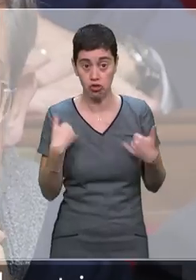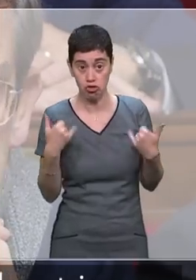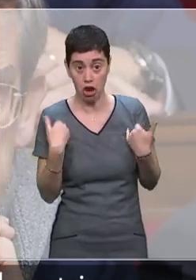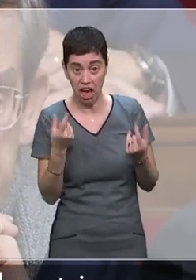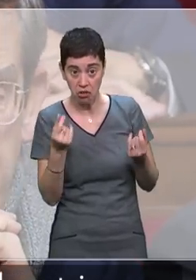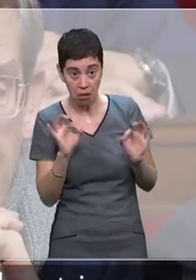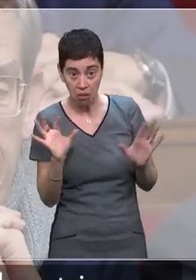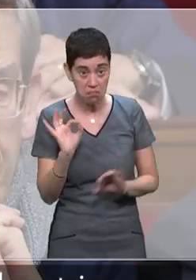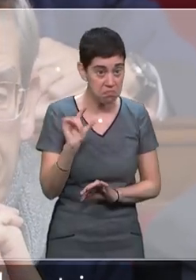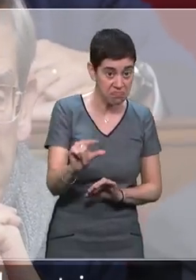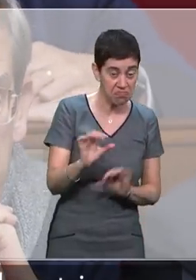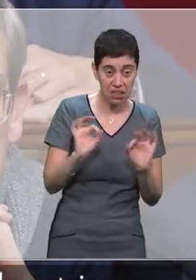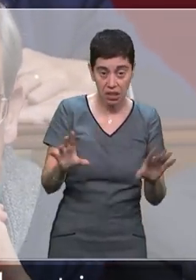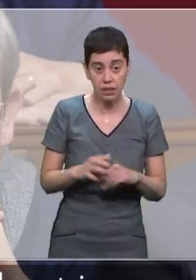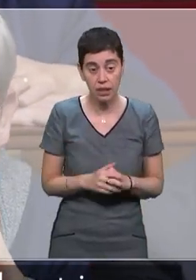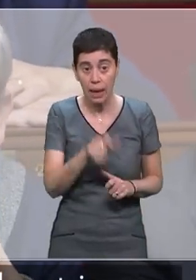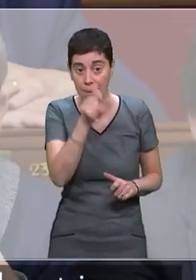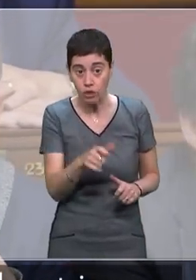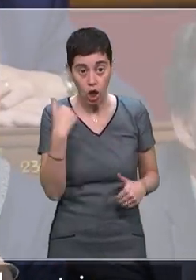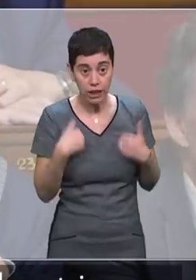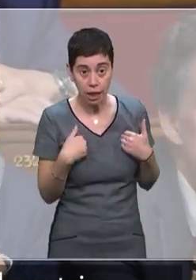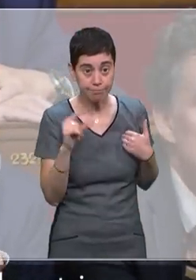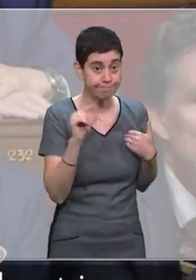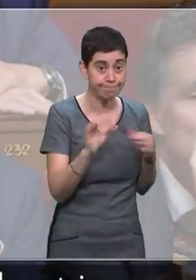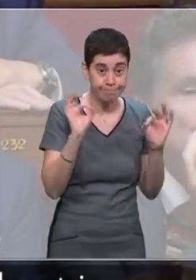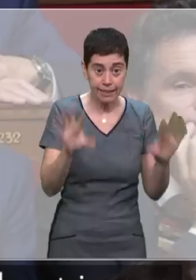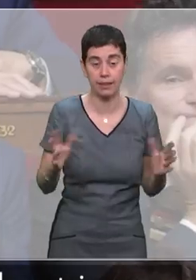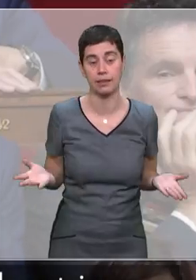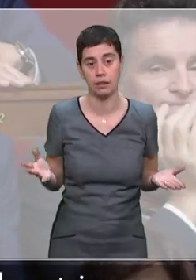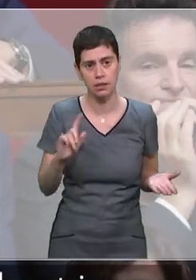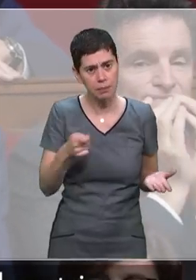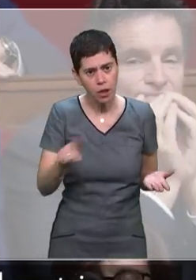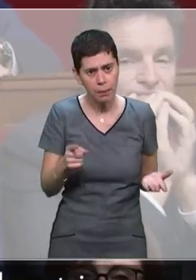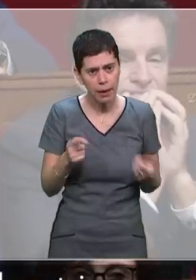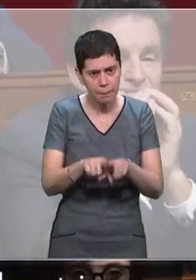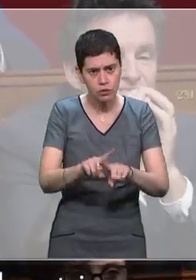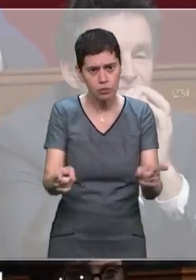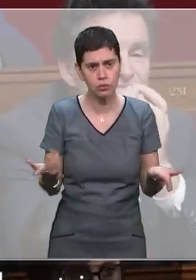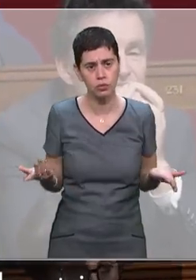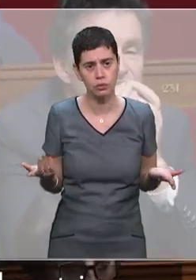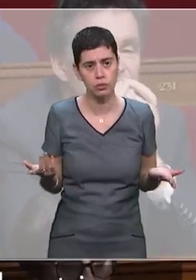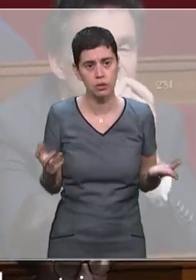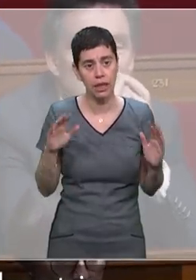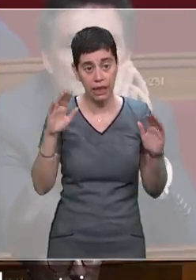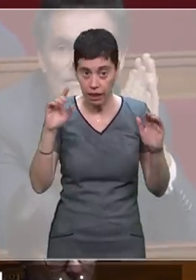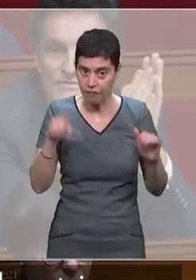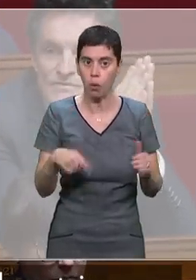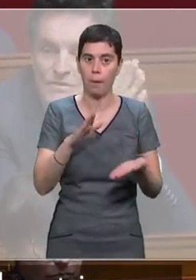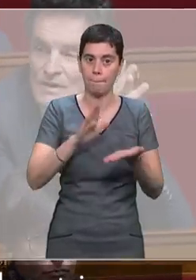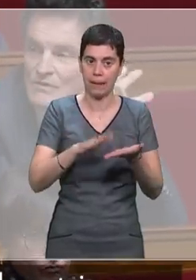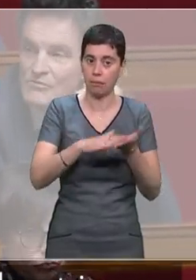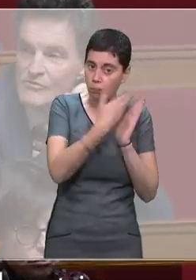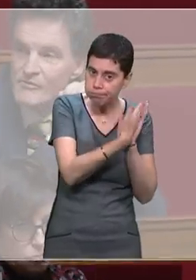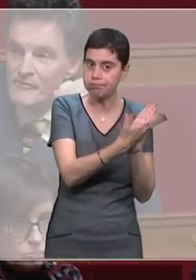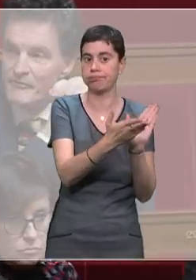ressources, ni aux personnes en handicap. Ce n'est pas normal, ce n'est pas juste. Je vous demande donc de l'élargir à